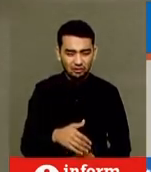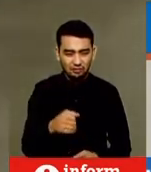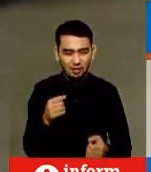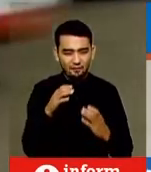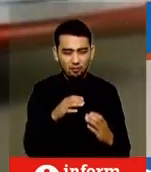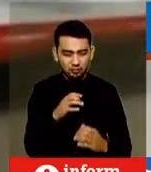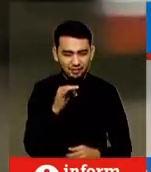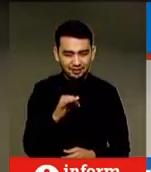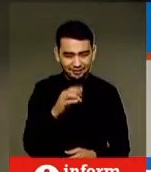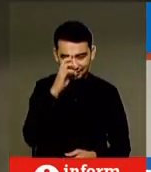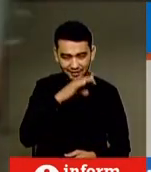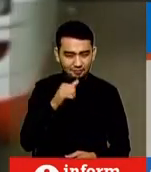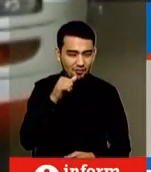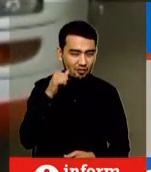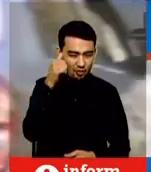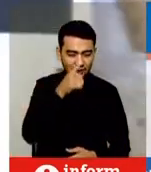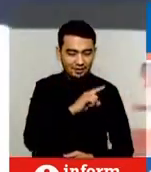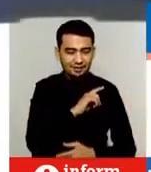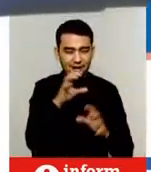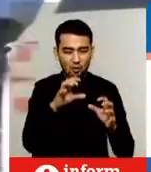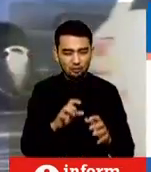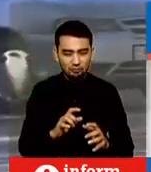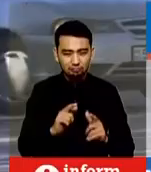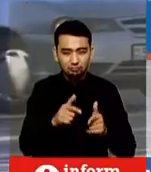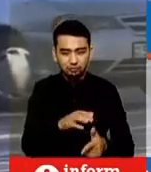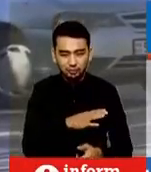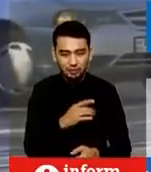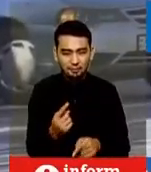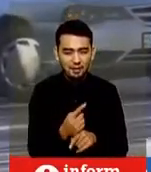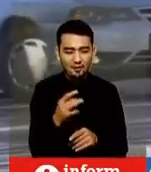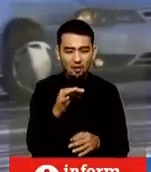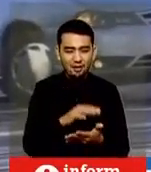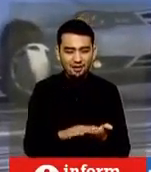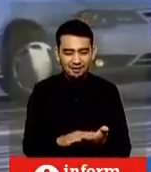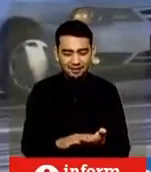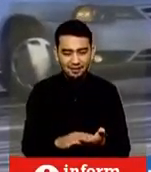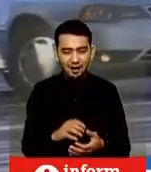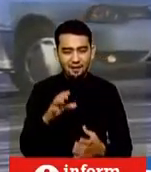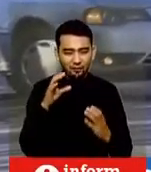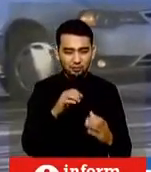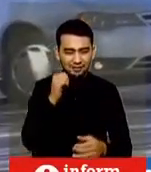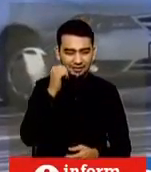году в нашей стране вступил в силу закон, который запрещает первичную регистрацию автобусов